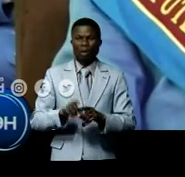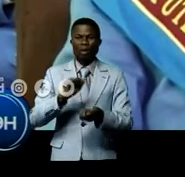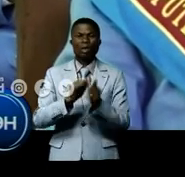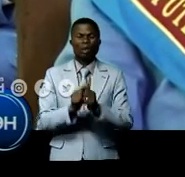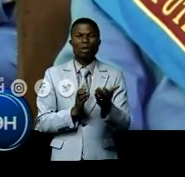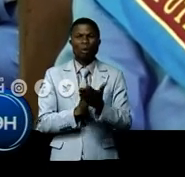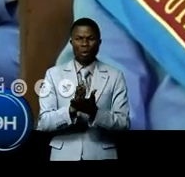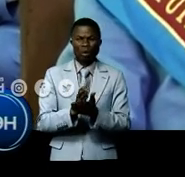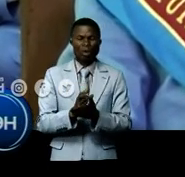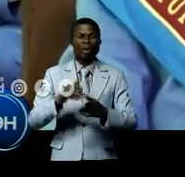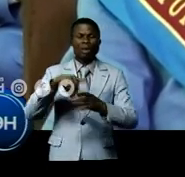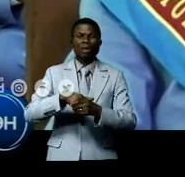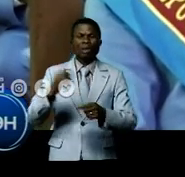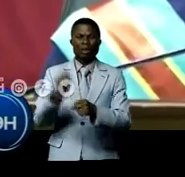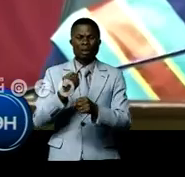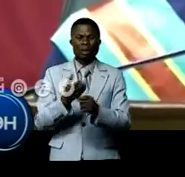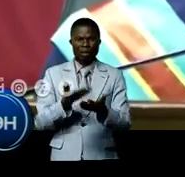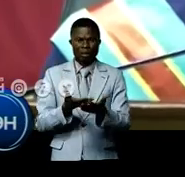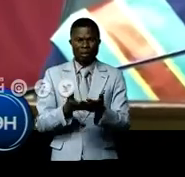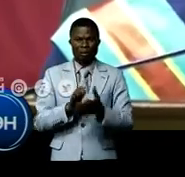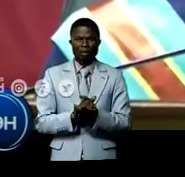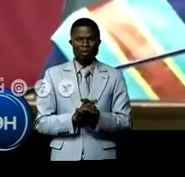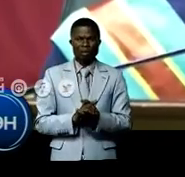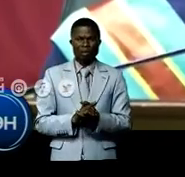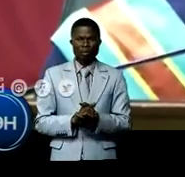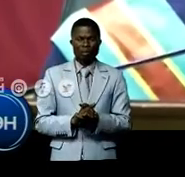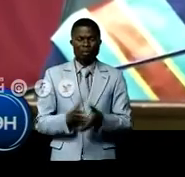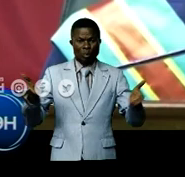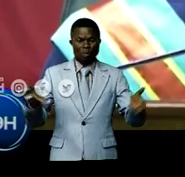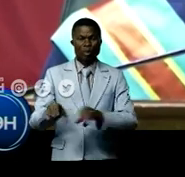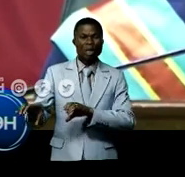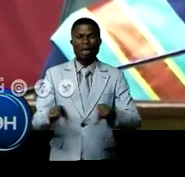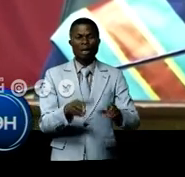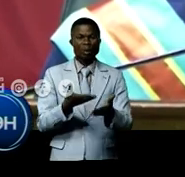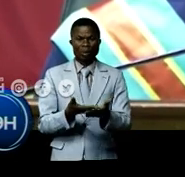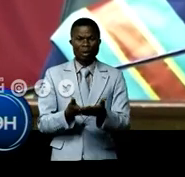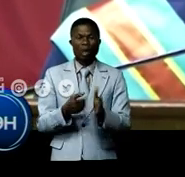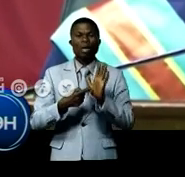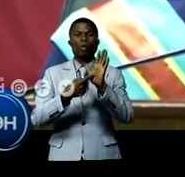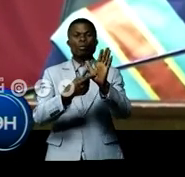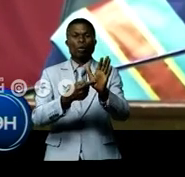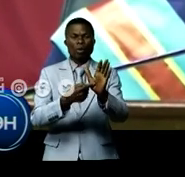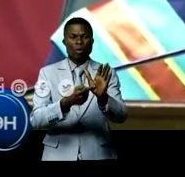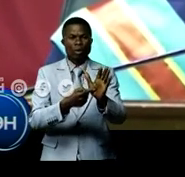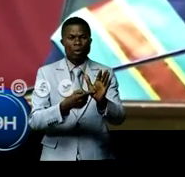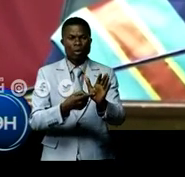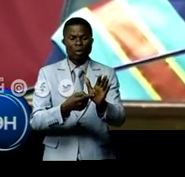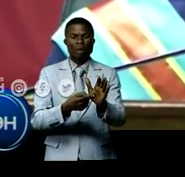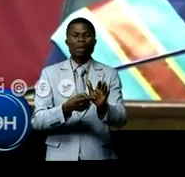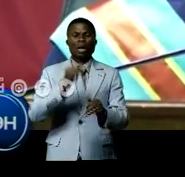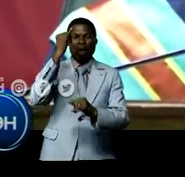des conflits dans la succession des chefs coutumiers. La présente cérémonie marque le début des vacances